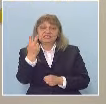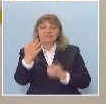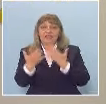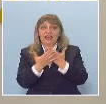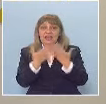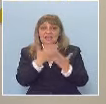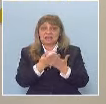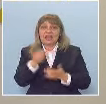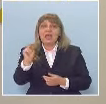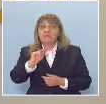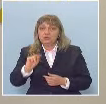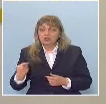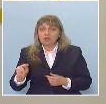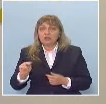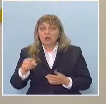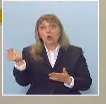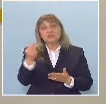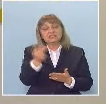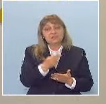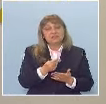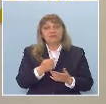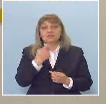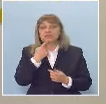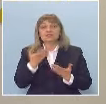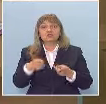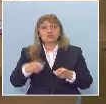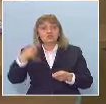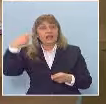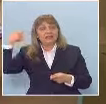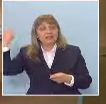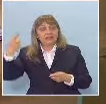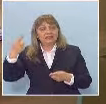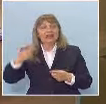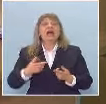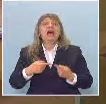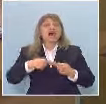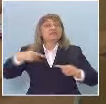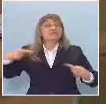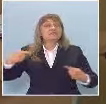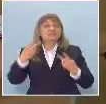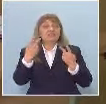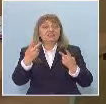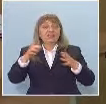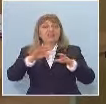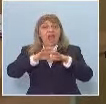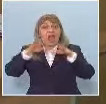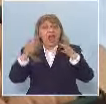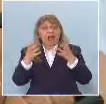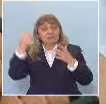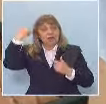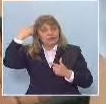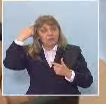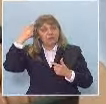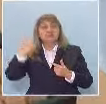пишат, отцветяват, работят по контур. Защото тук идеята е, развивайки двете полукълба на мозъка, да може ние да развиваме